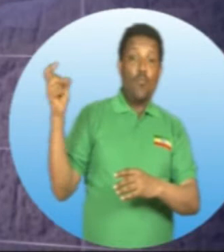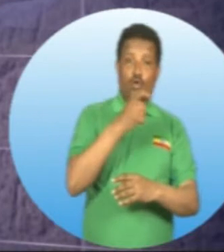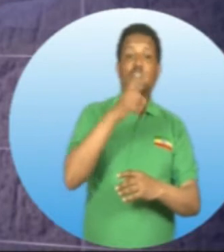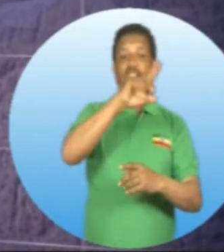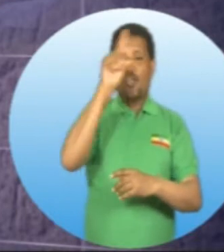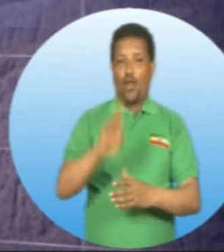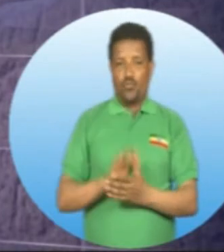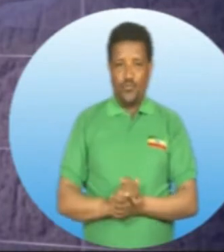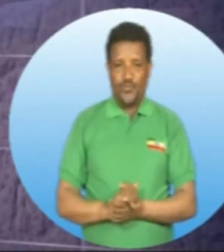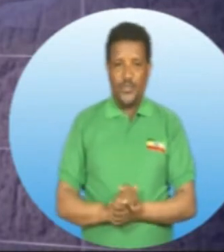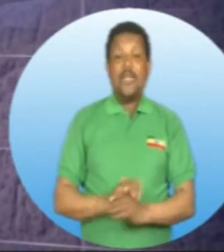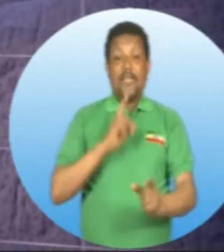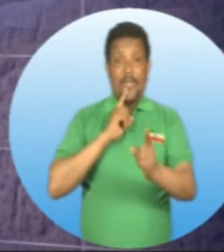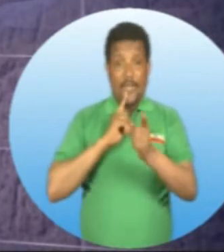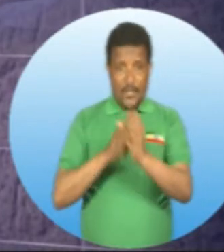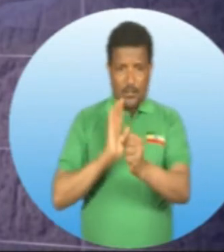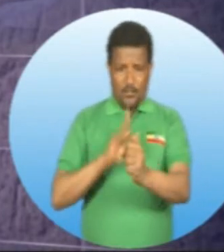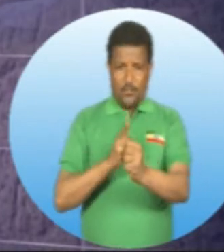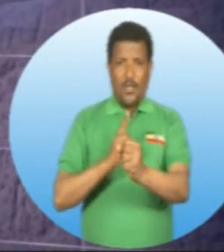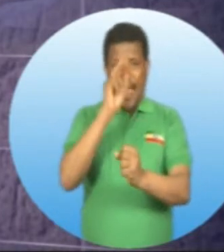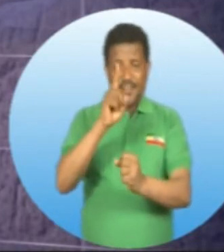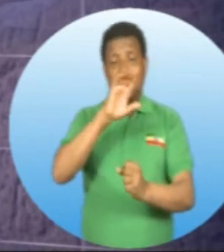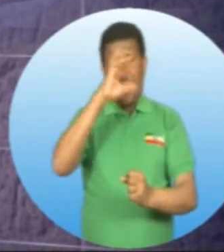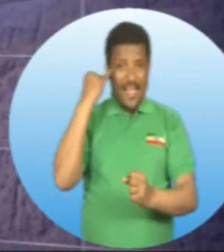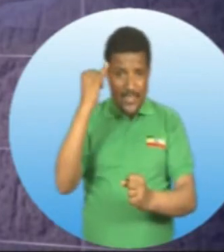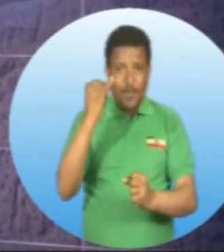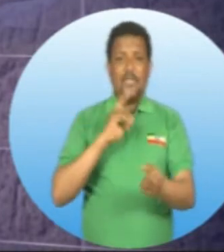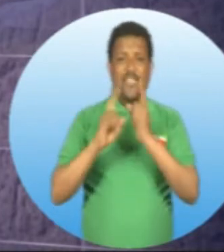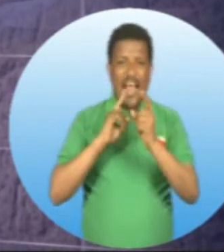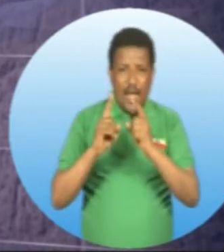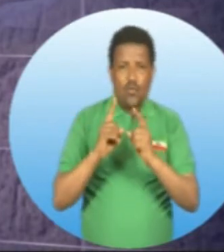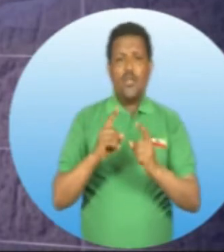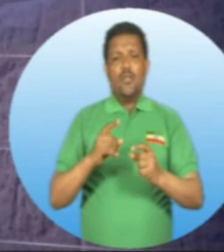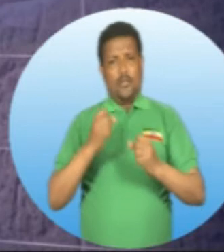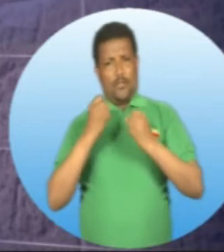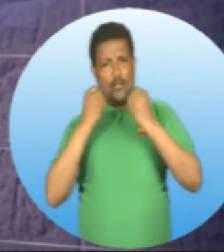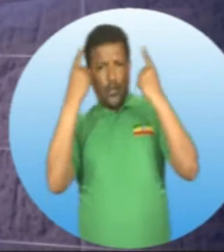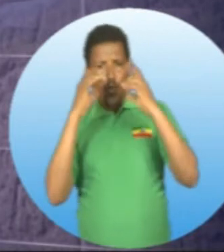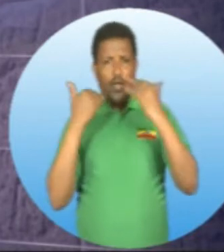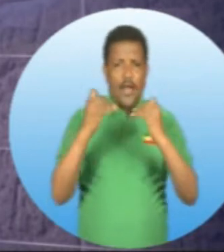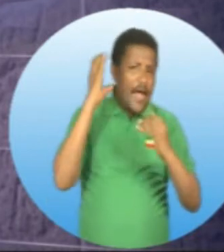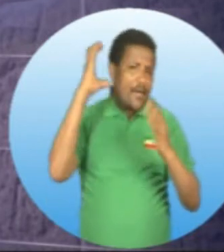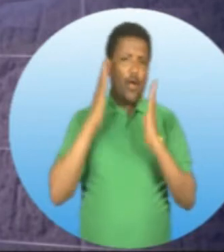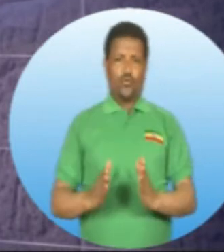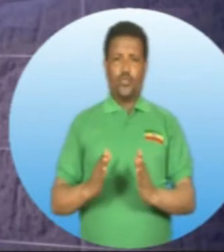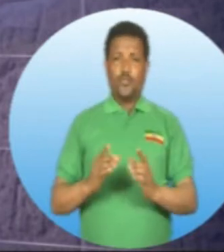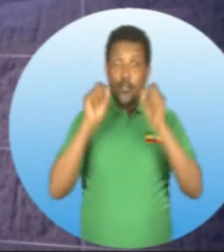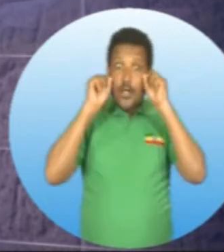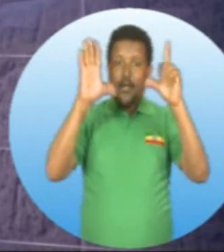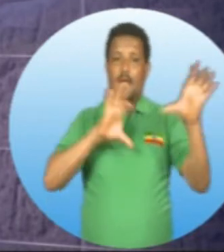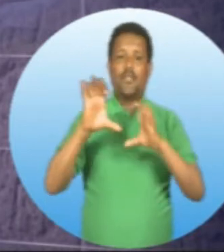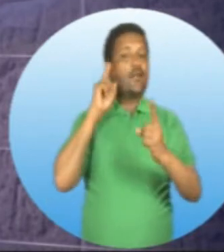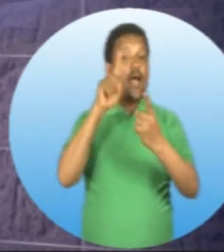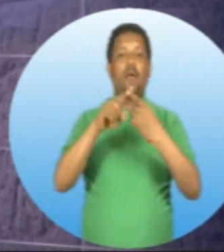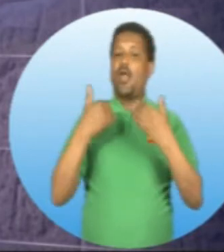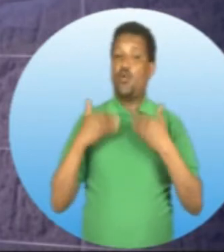ክህሎትን ይጠይቃሉ። ንግግር አንድን ሐሳብ ተናጋሪው የተረዳውን ያህል አድማጩ እንዲረዳ